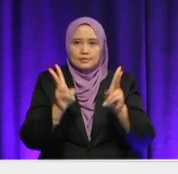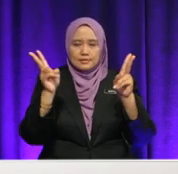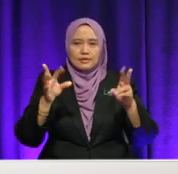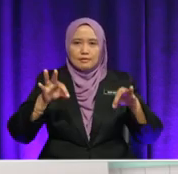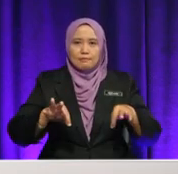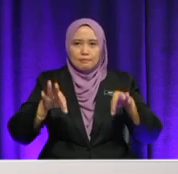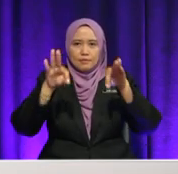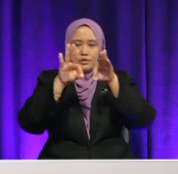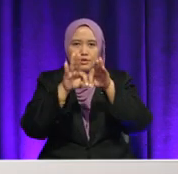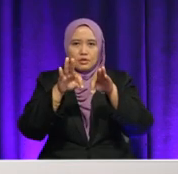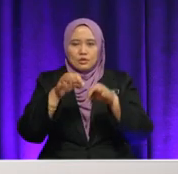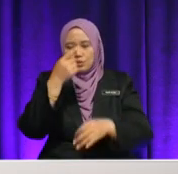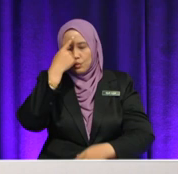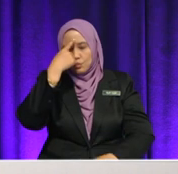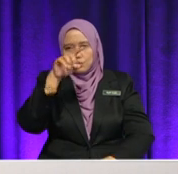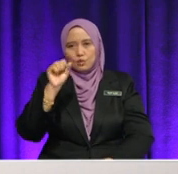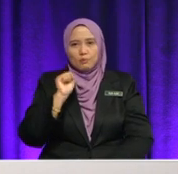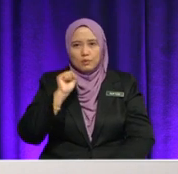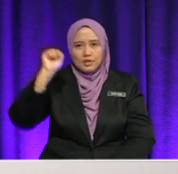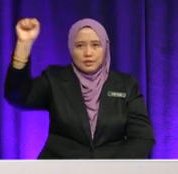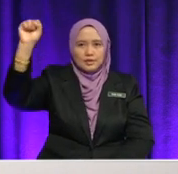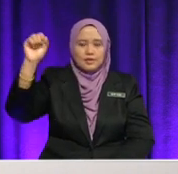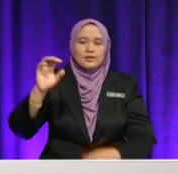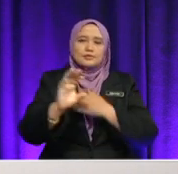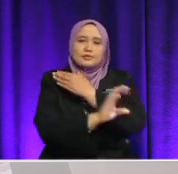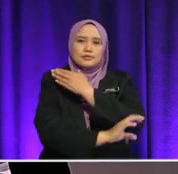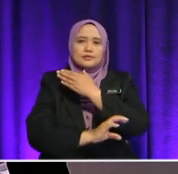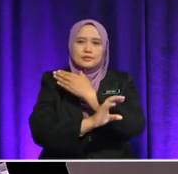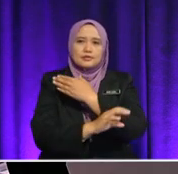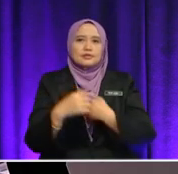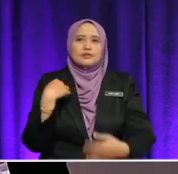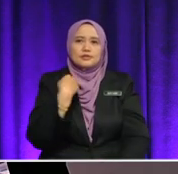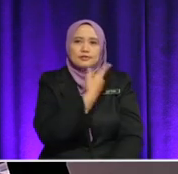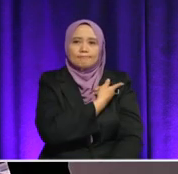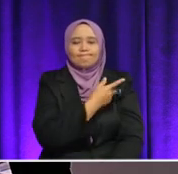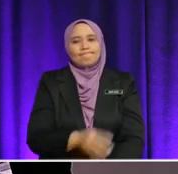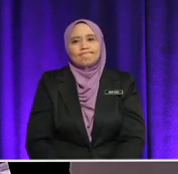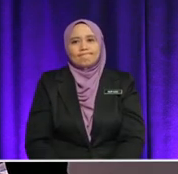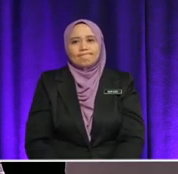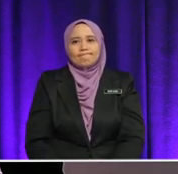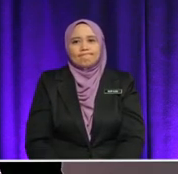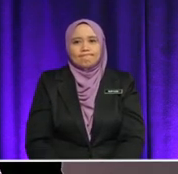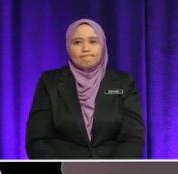kemerdekaan negara kita juga kita terus kepada langkah yang terakhir